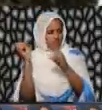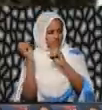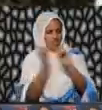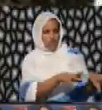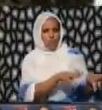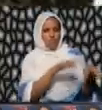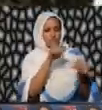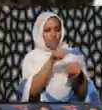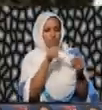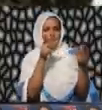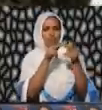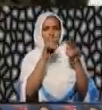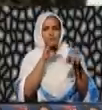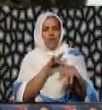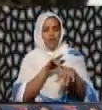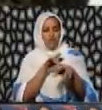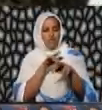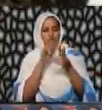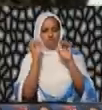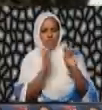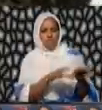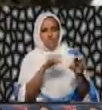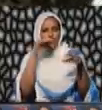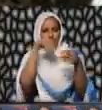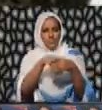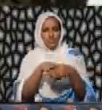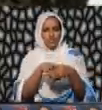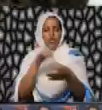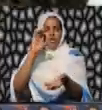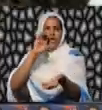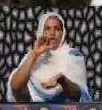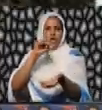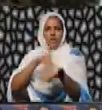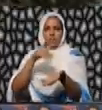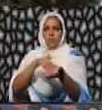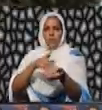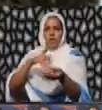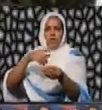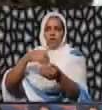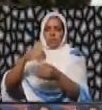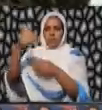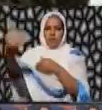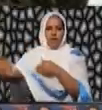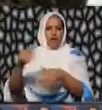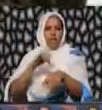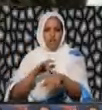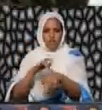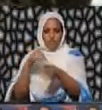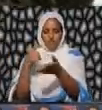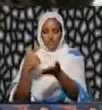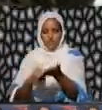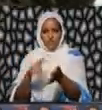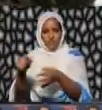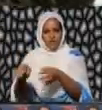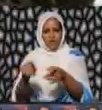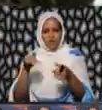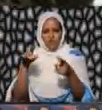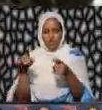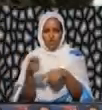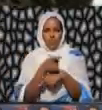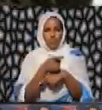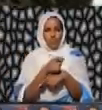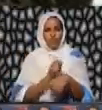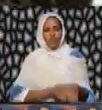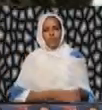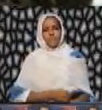ጥለውት እዛ ከጫካው ውስጥ ከከተማ ዳር ላይ ነው እንትን ያለው። ስለዚህ ከዛ